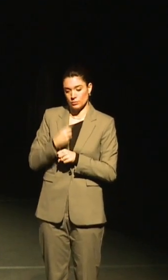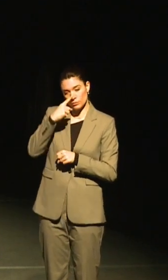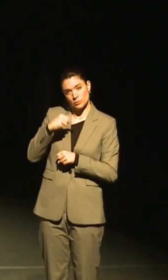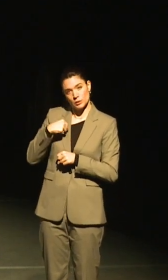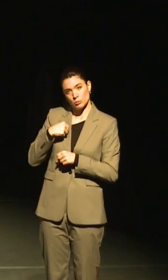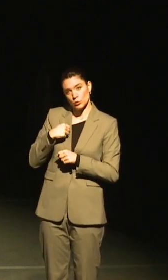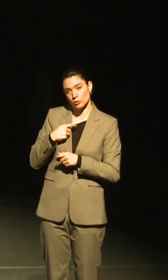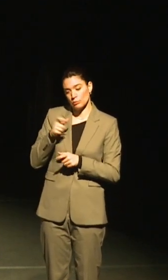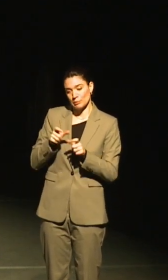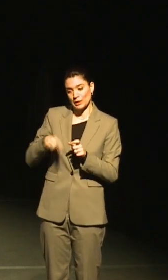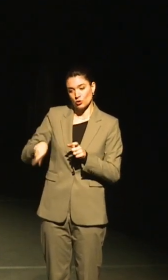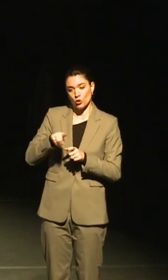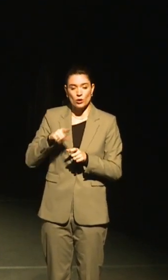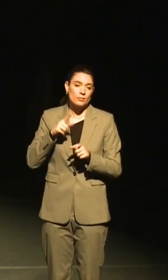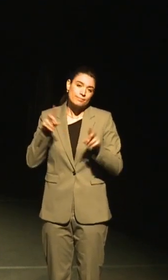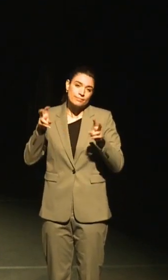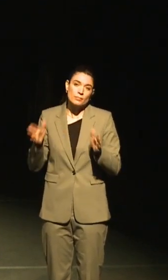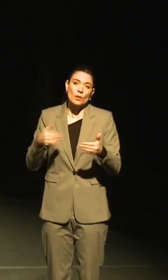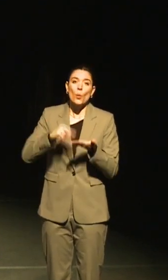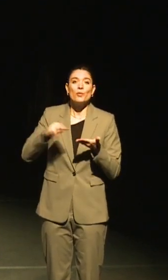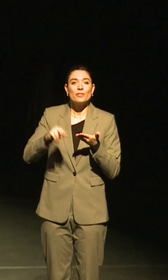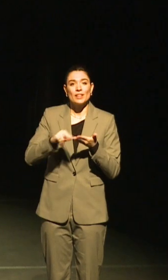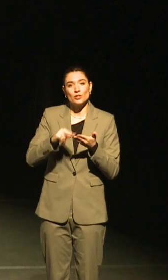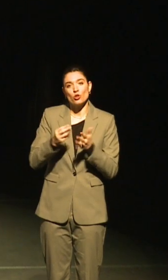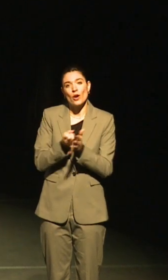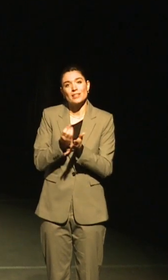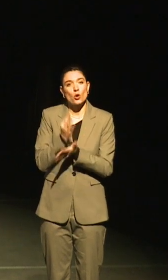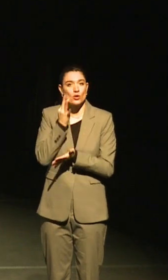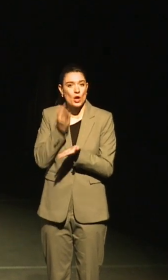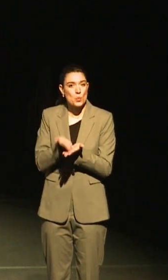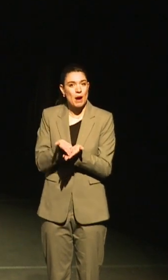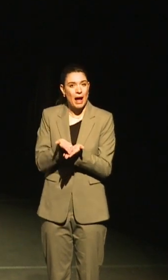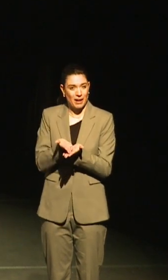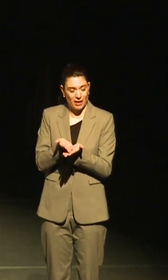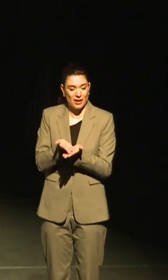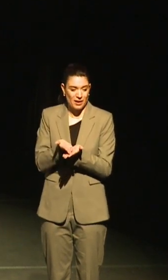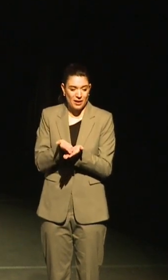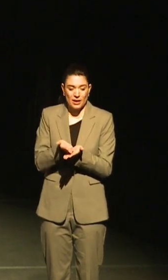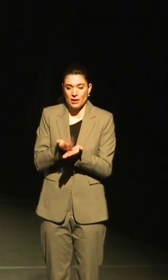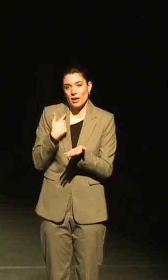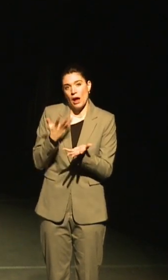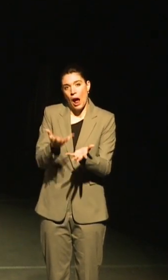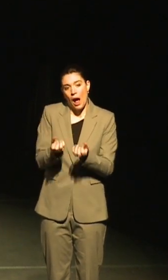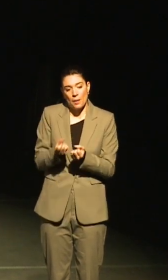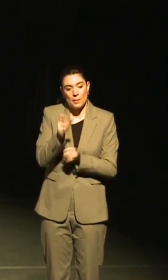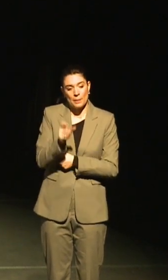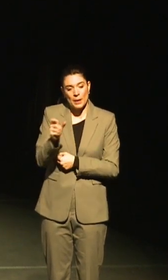di risorse umane può fare la differenza all'interno dell'organizzazione perché davvero